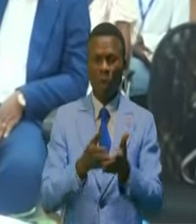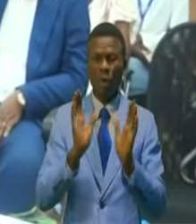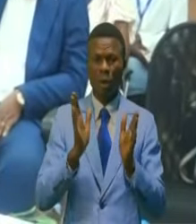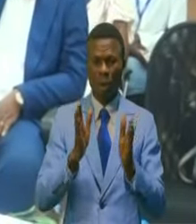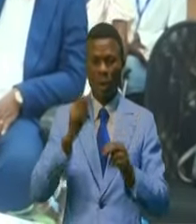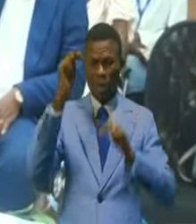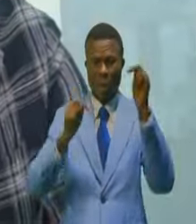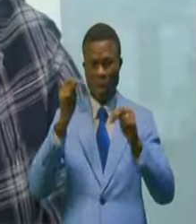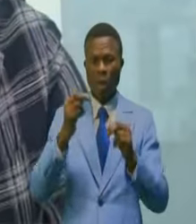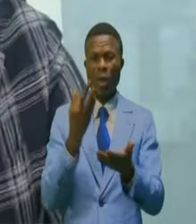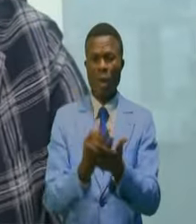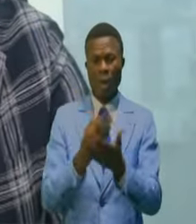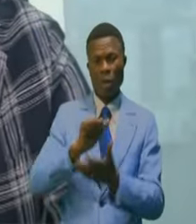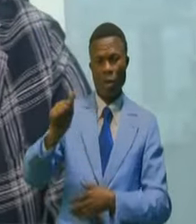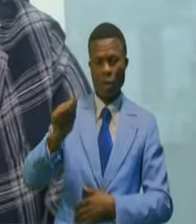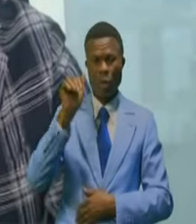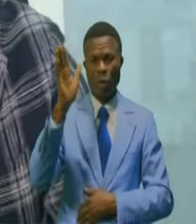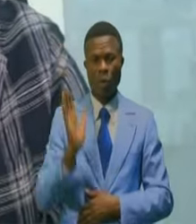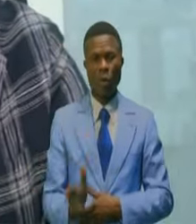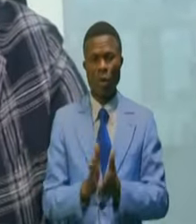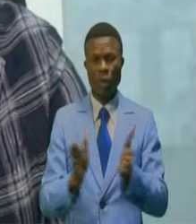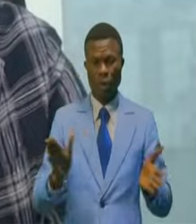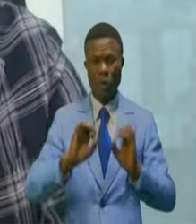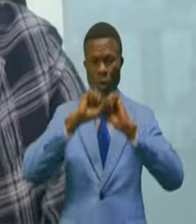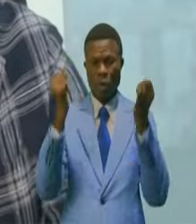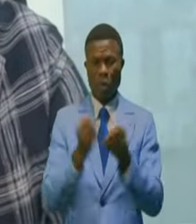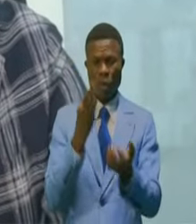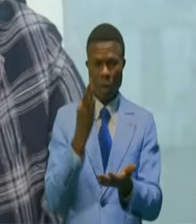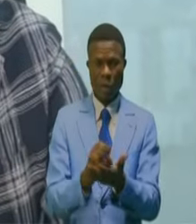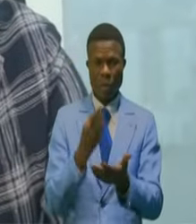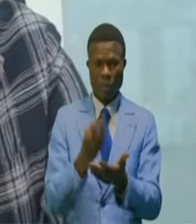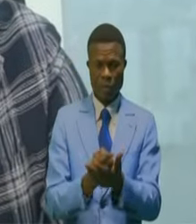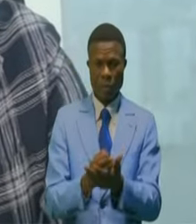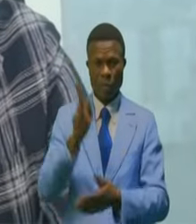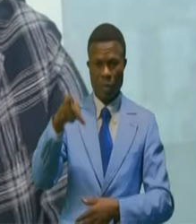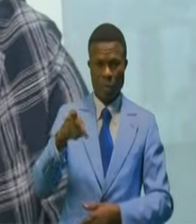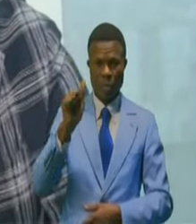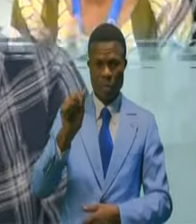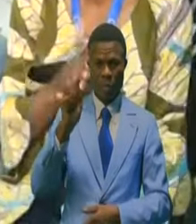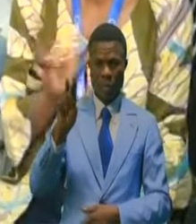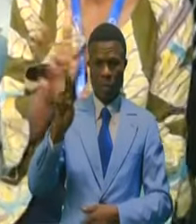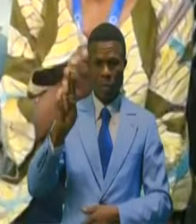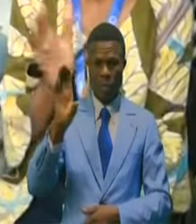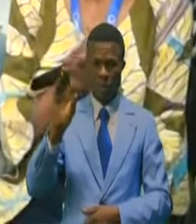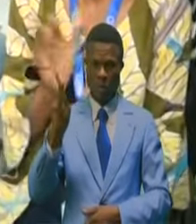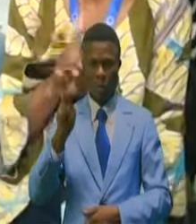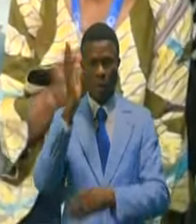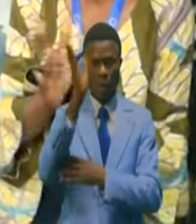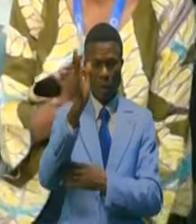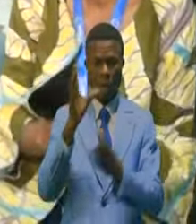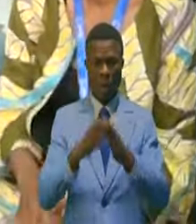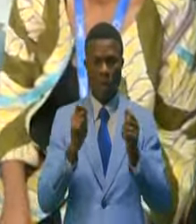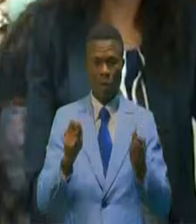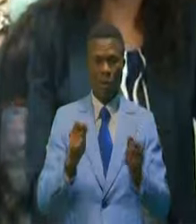leur niveau de fonds propres. Le directeur général de cette société financière, Patrick Kongo, a au cours de la conférence de